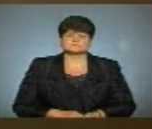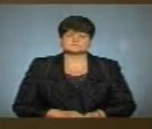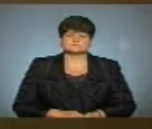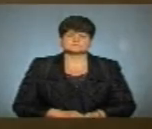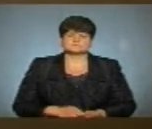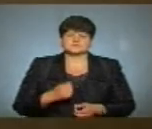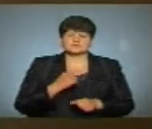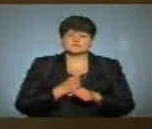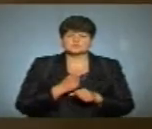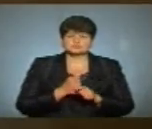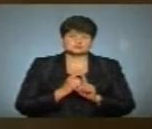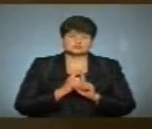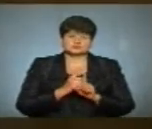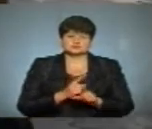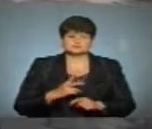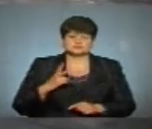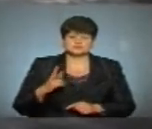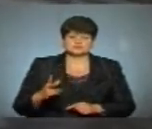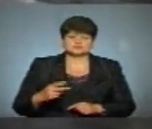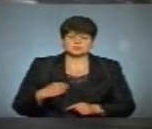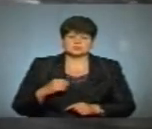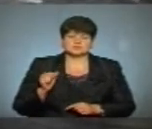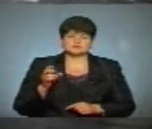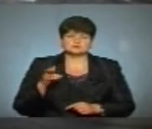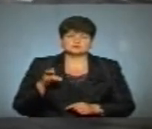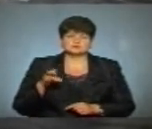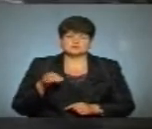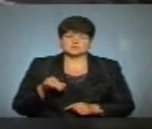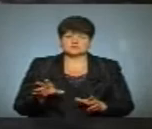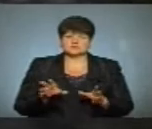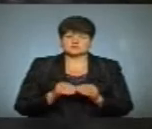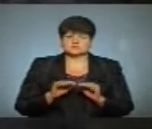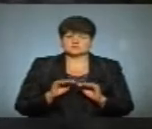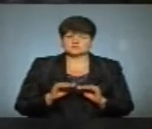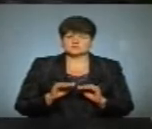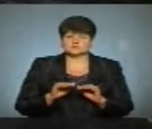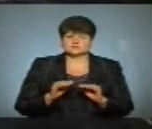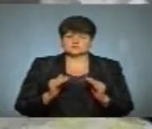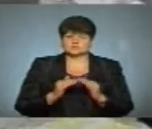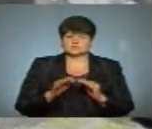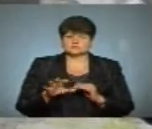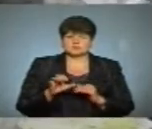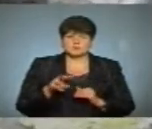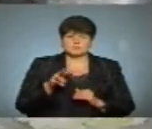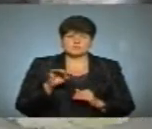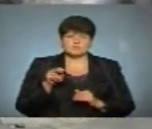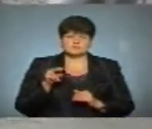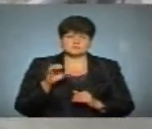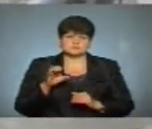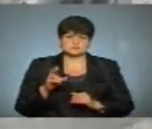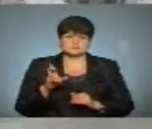На роботу Катерину проводжає донька Антоніна разом з домашнім улюбленцем мопсом Біллі.